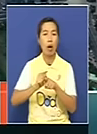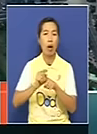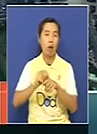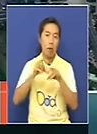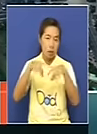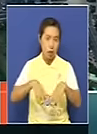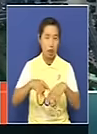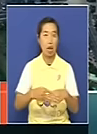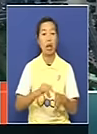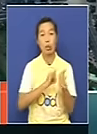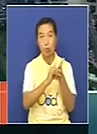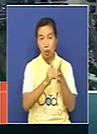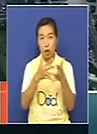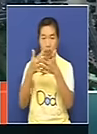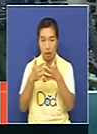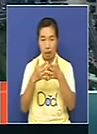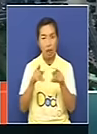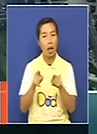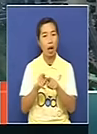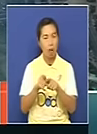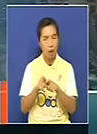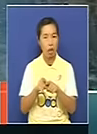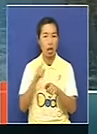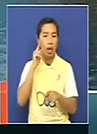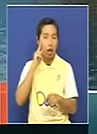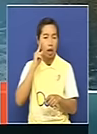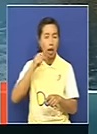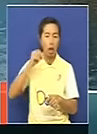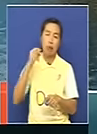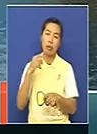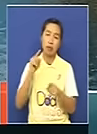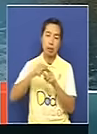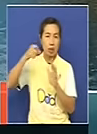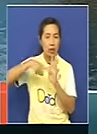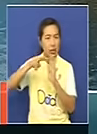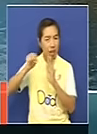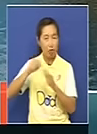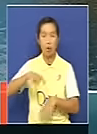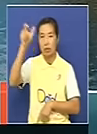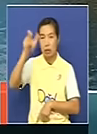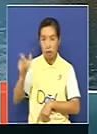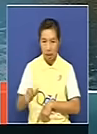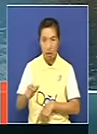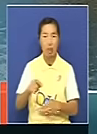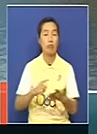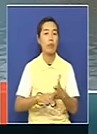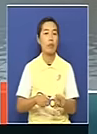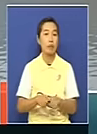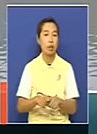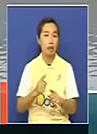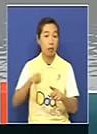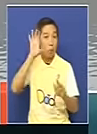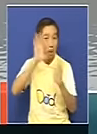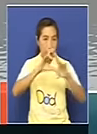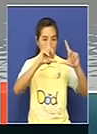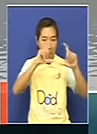ครนิวยอร์กของสหรัฐรวมถึงซานดิเอโกและซานฟรานซิสโกเวเนเซียของอิตาลีริโอเดอจาเนโรภาพถ่